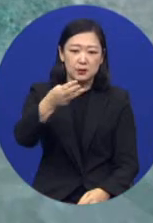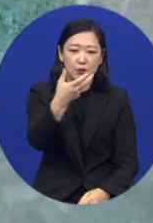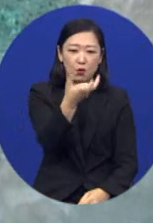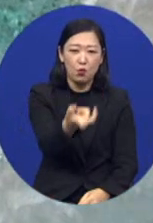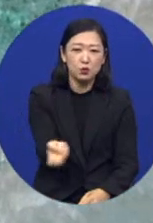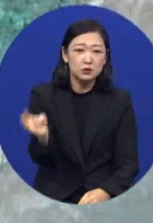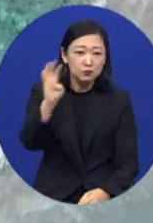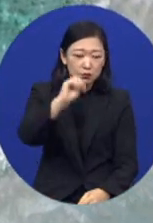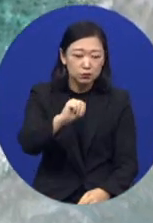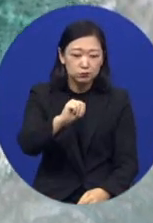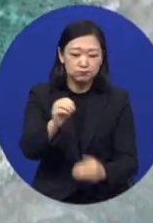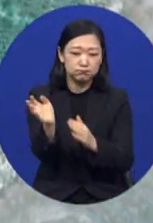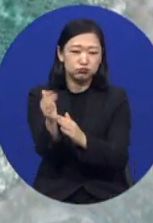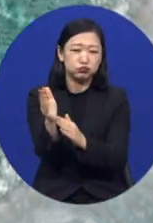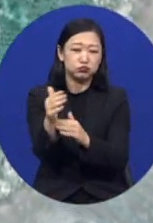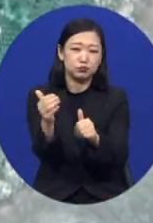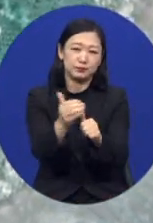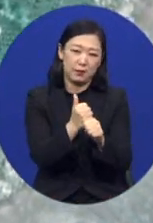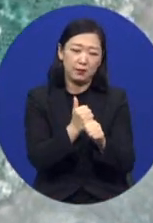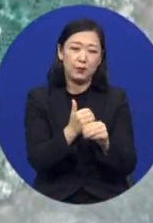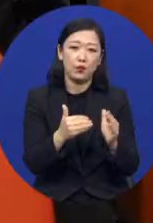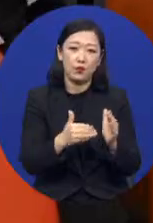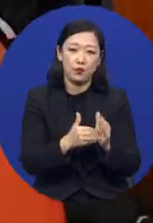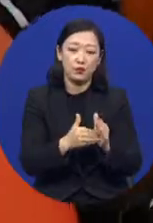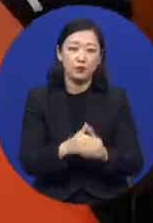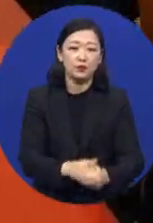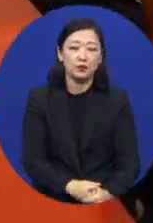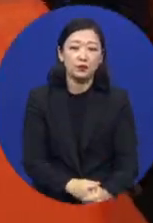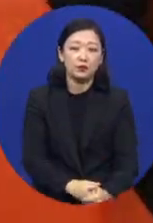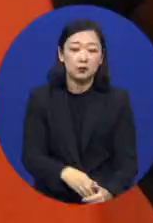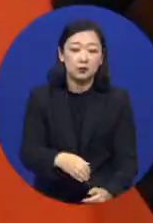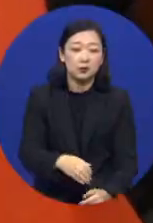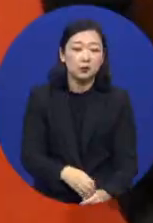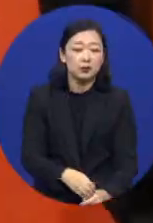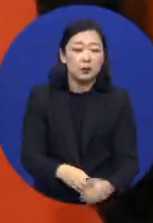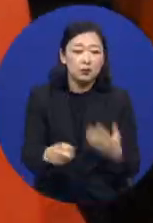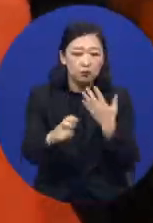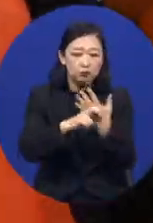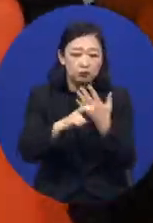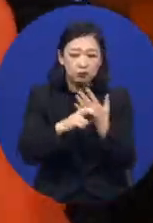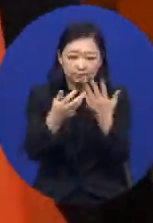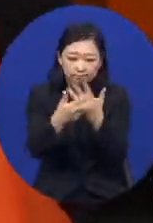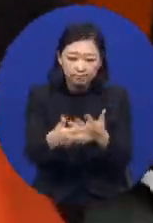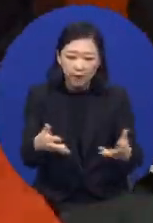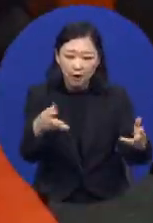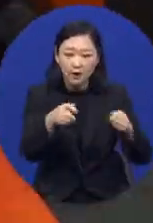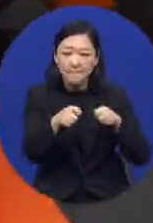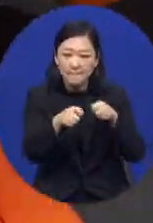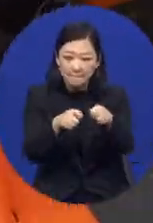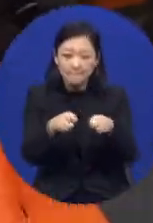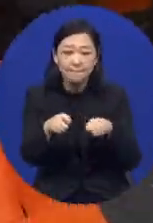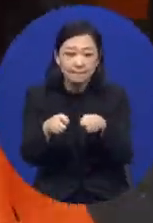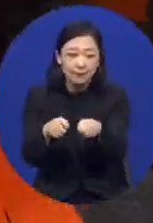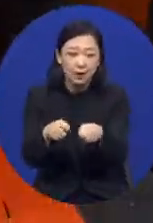원어치의 수산물이 들어 있었습니다. 해경은 불법 범장망 어구를 절단해